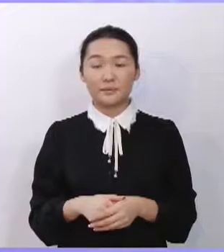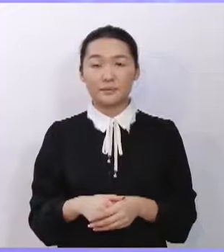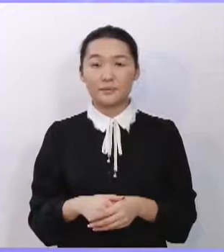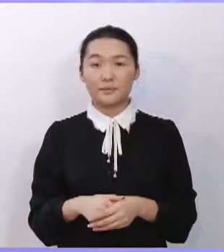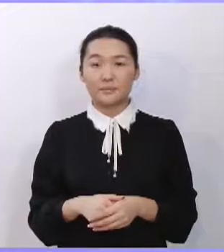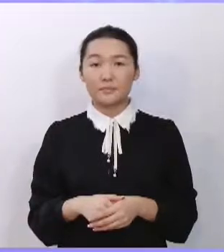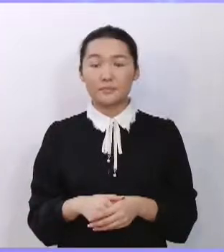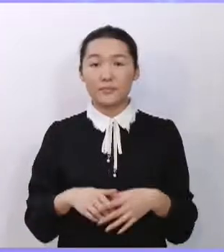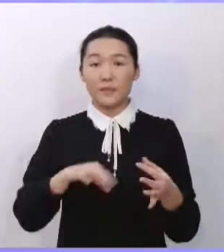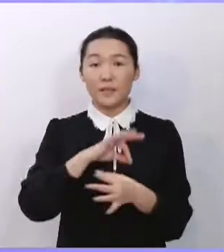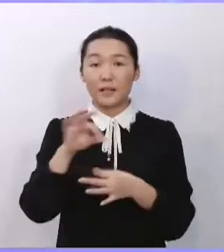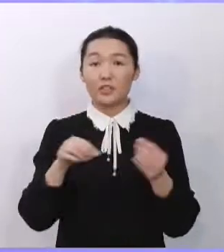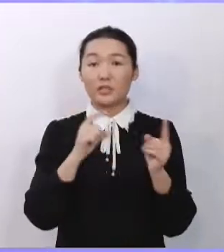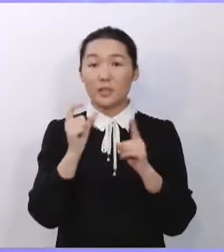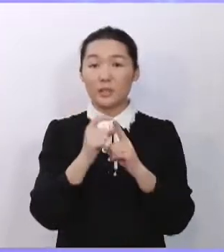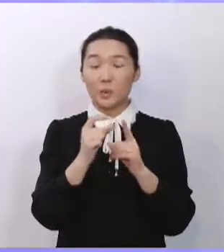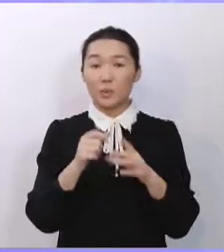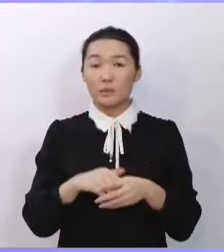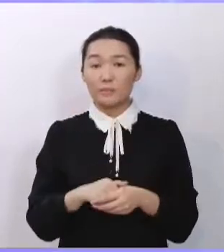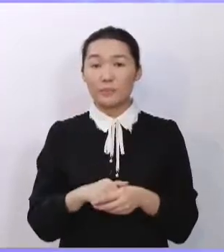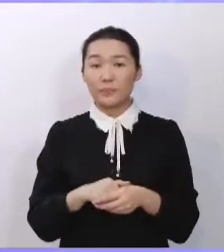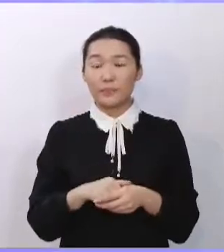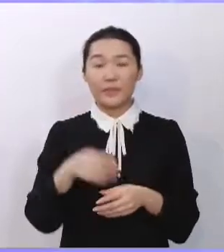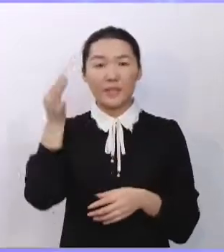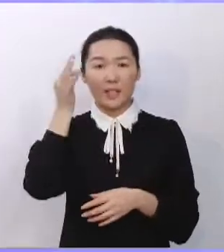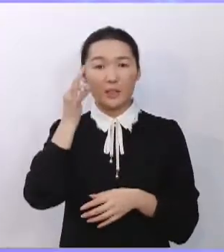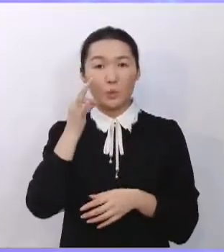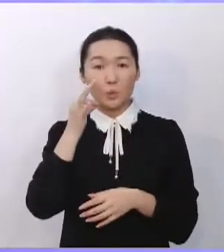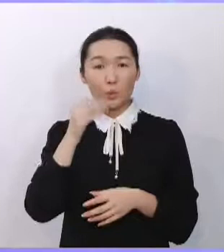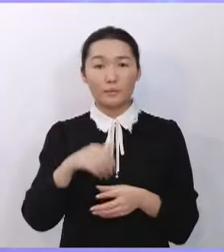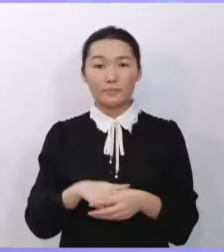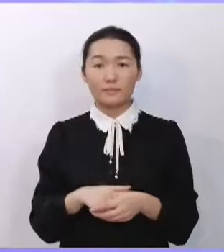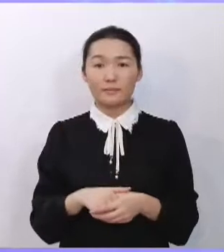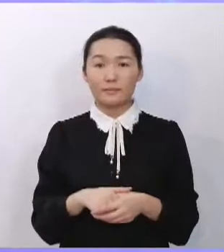Демек, ашыкча сөз таттуу.